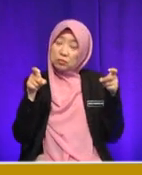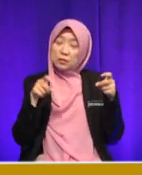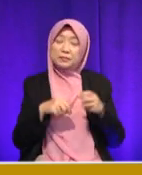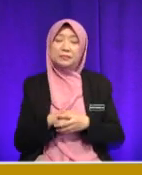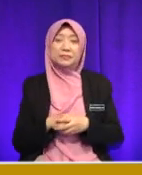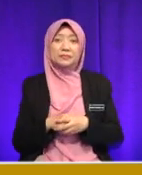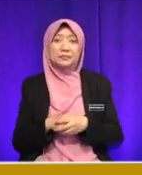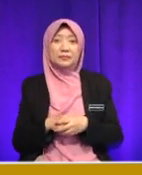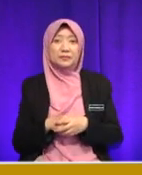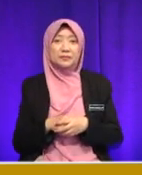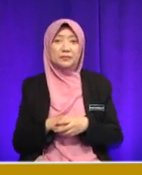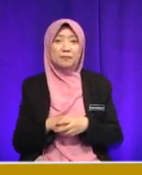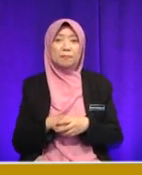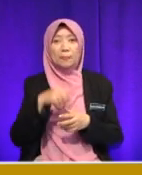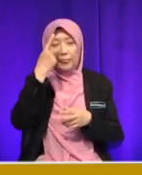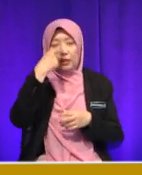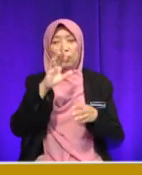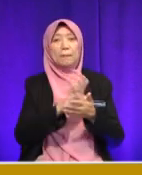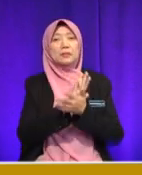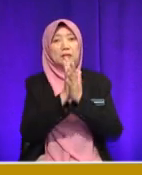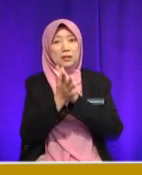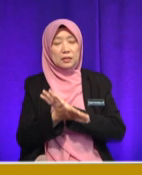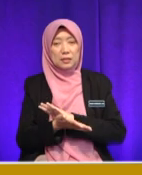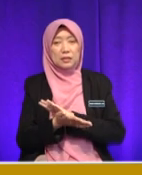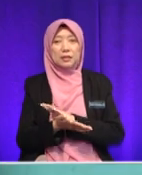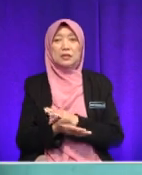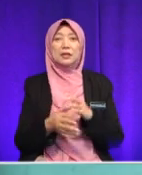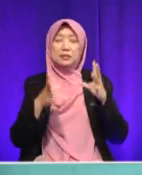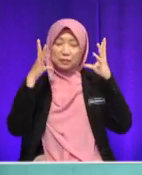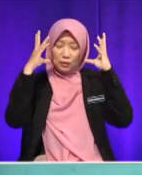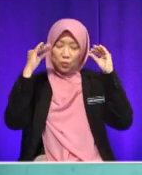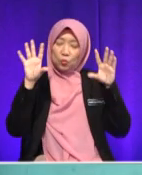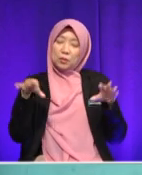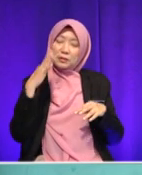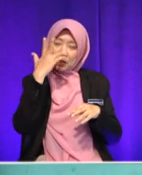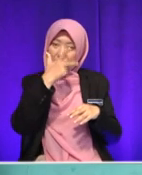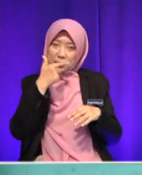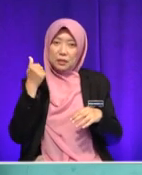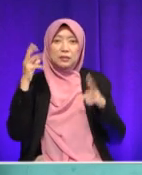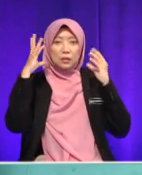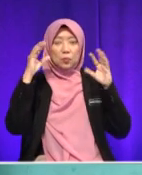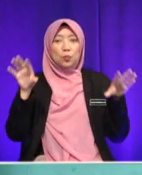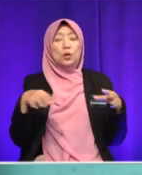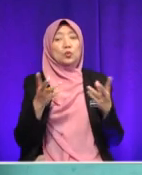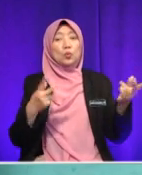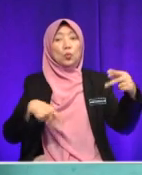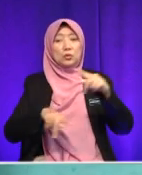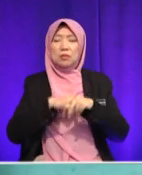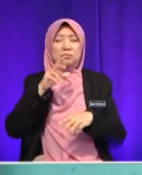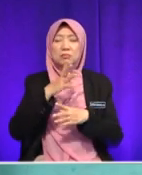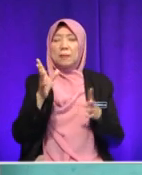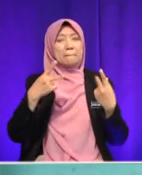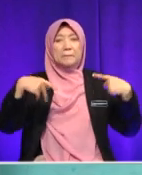Kurungan. Baik. Untuk menjadikan slide cikgu ni lebih menarik, cikgu lukis satu kotak. Baiklah. Sebenarnya anda tidak perlu lukis